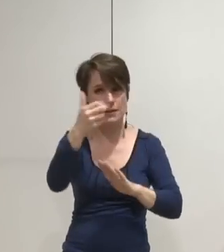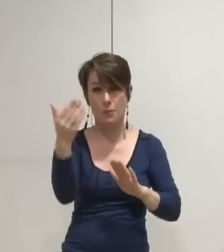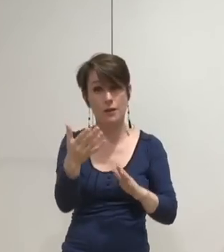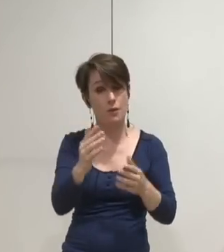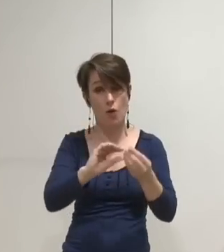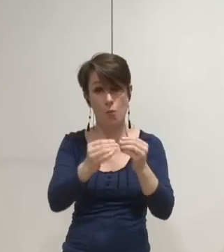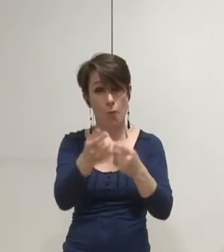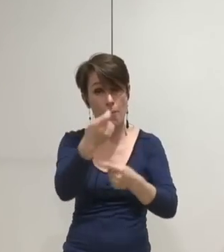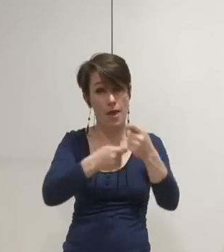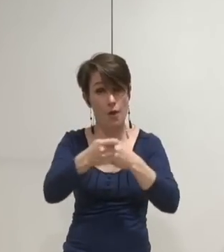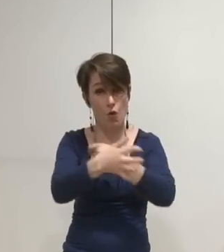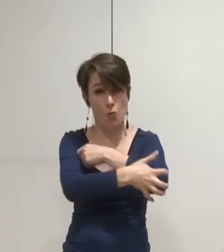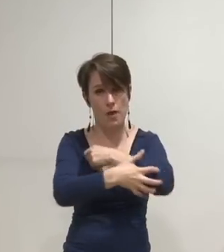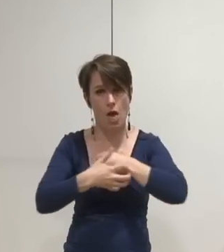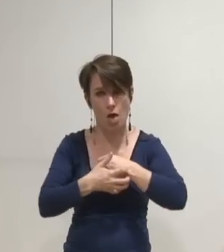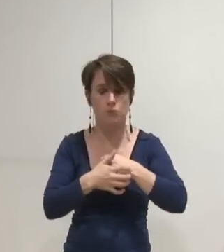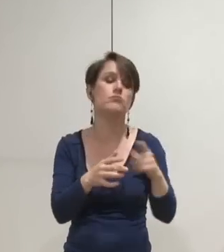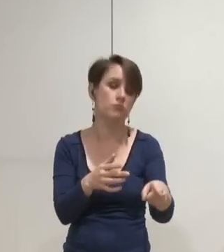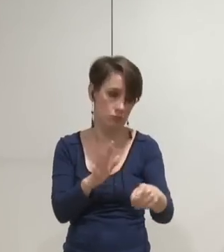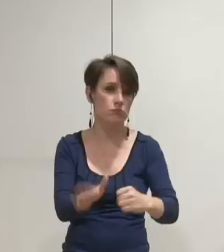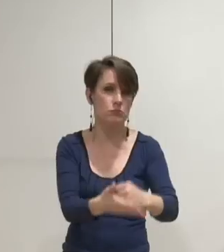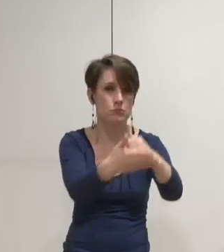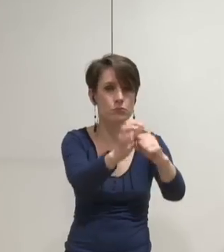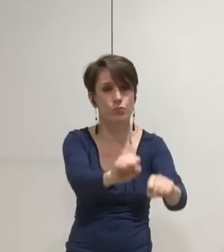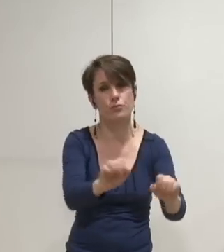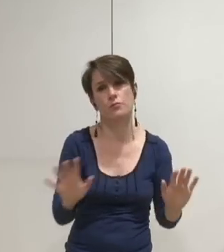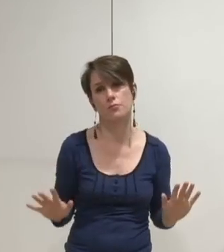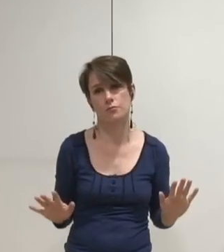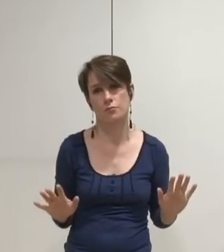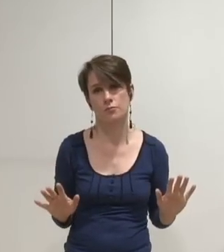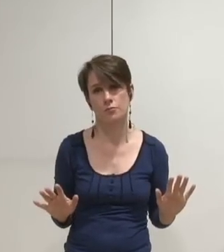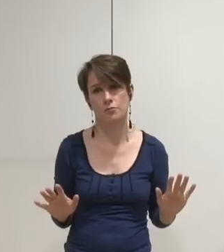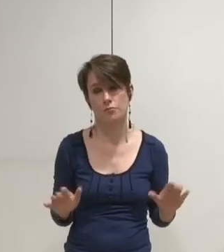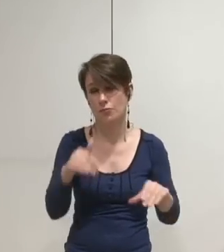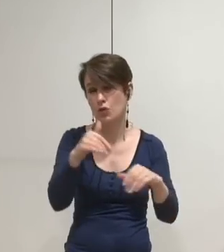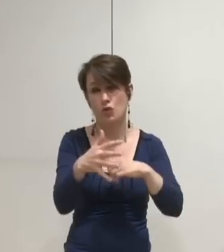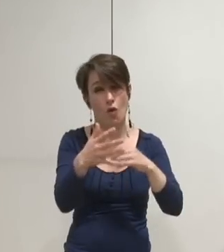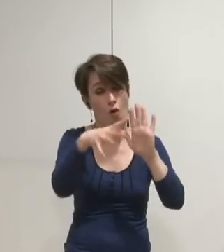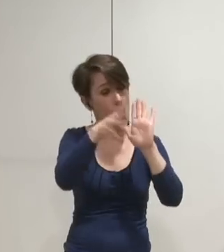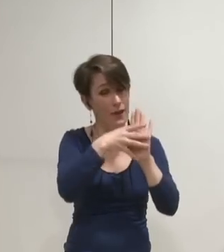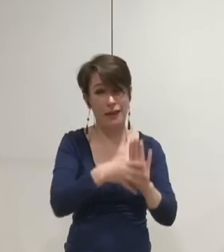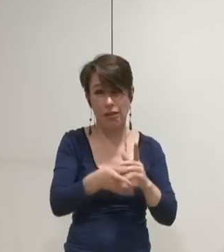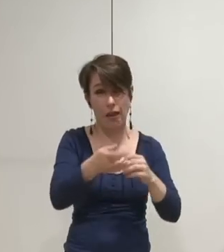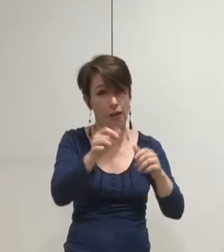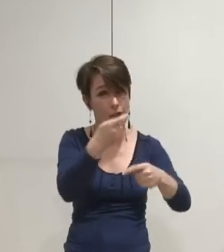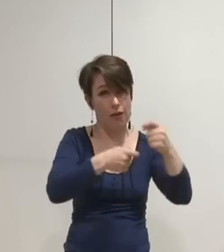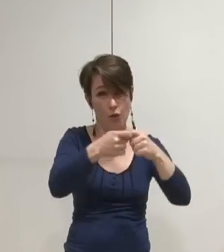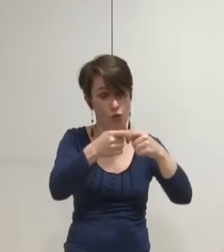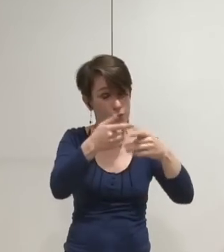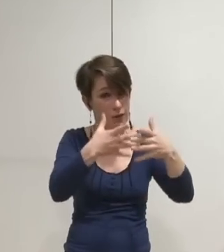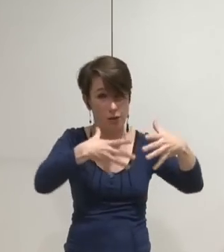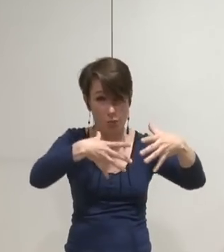qui rassemble euh l'ensemble des autres critères et qui permet une